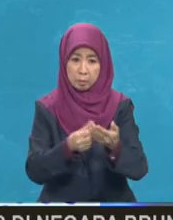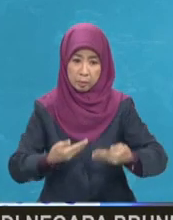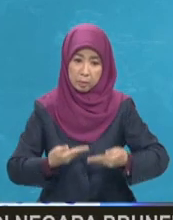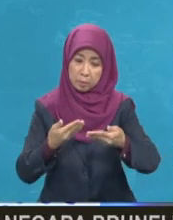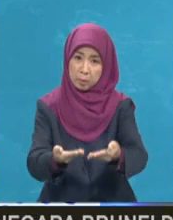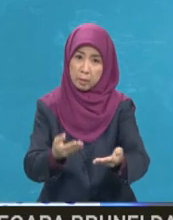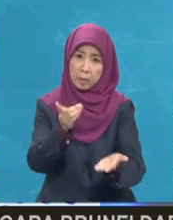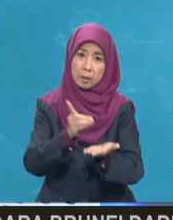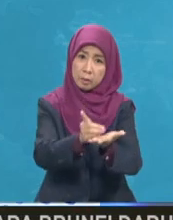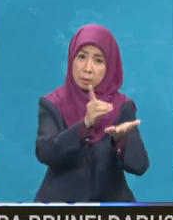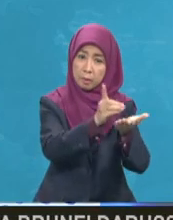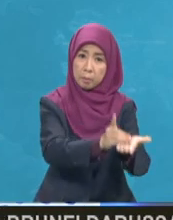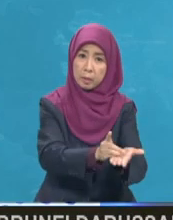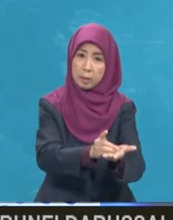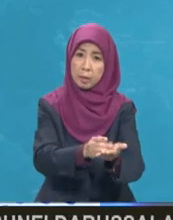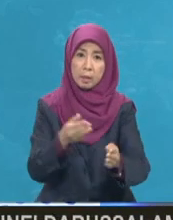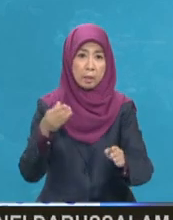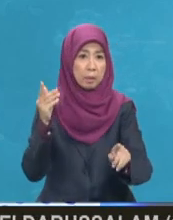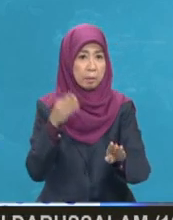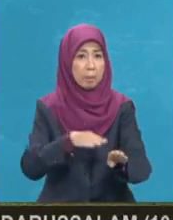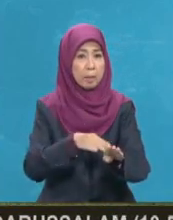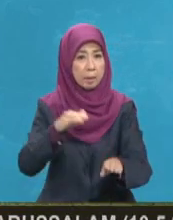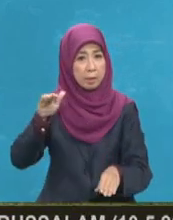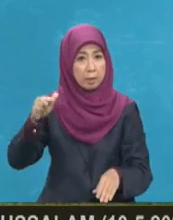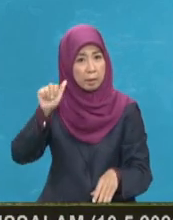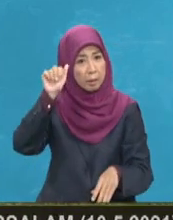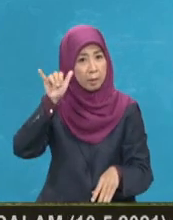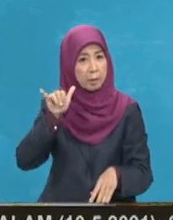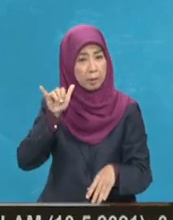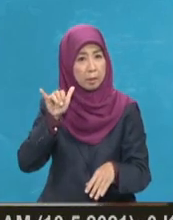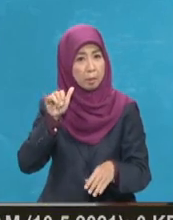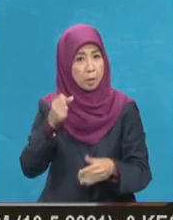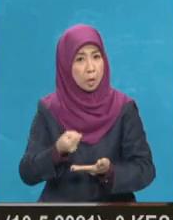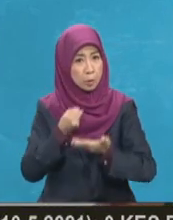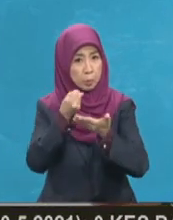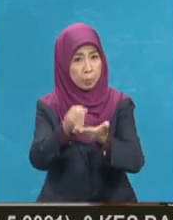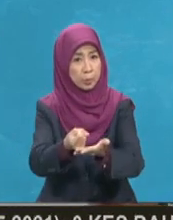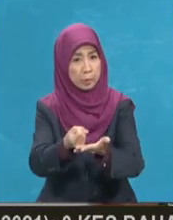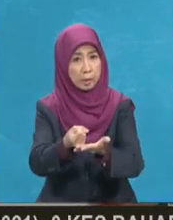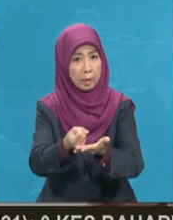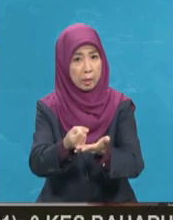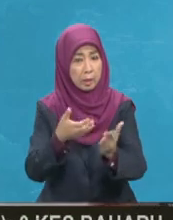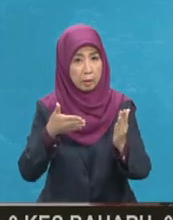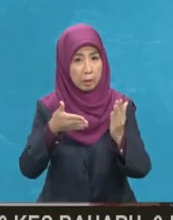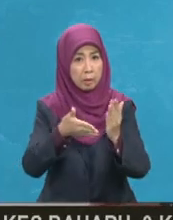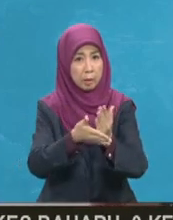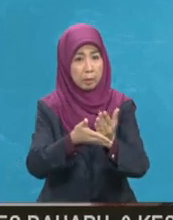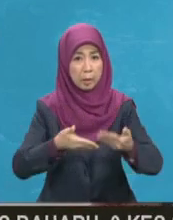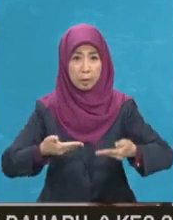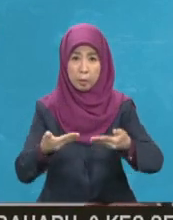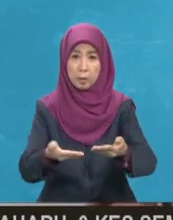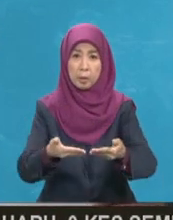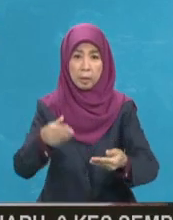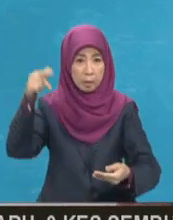penyampaian sumbangan kepada anak-anak yatim Hai sumbangan Dharma disampaikan oleh yang berformat